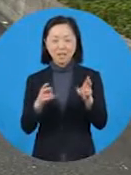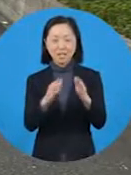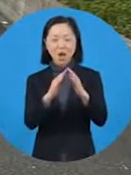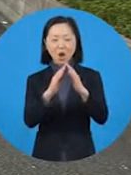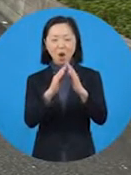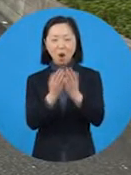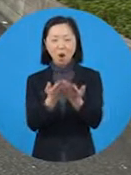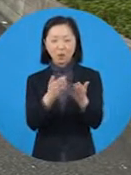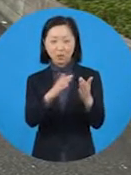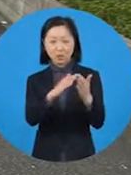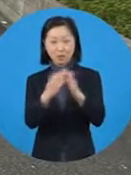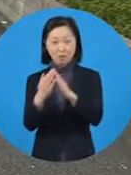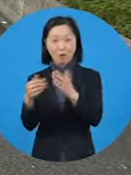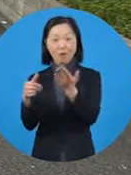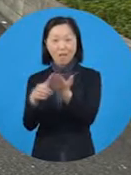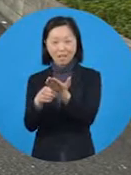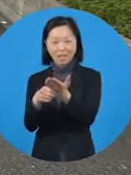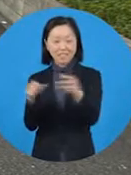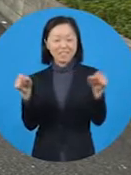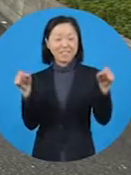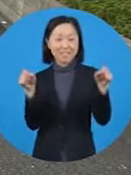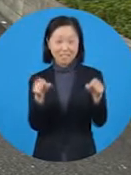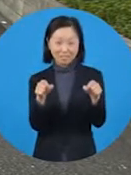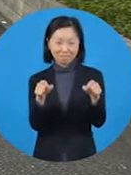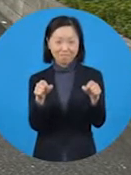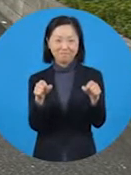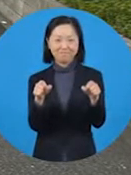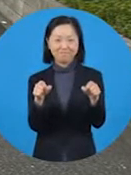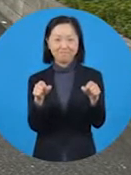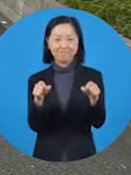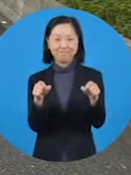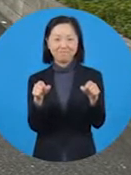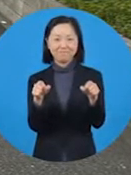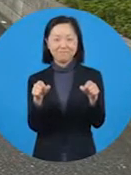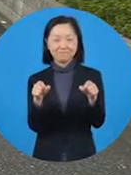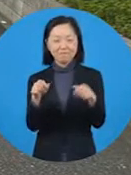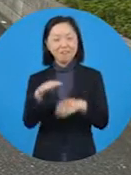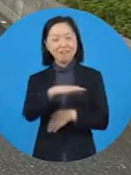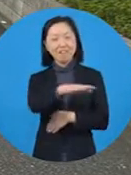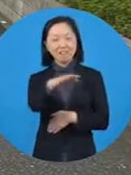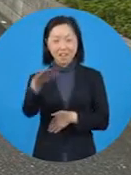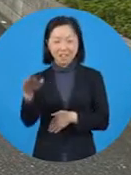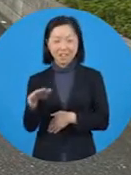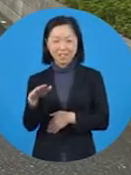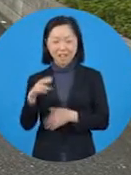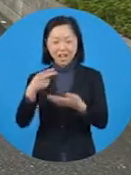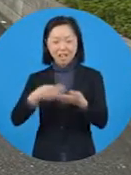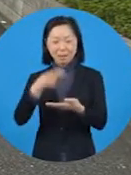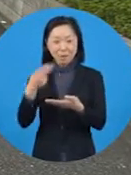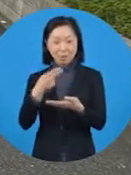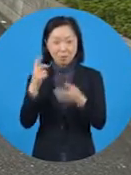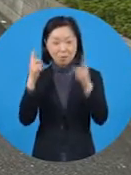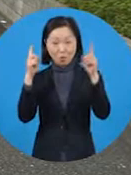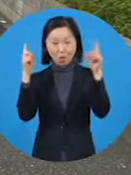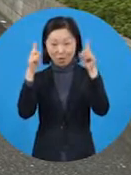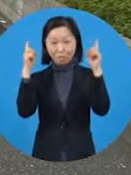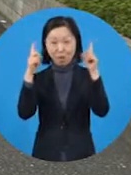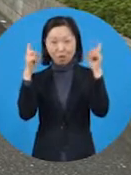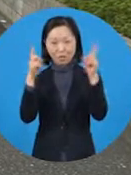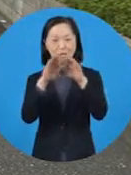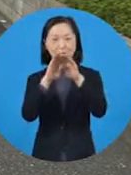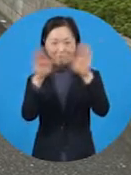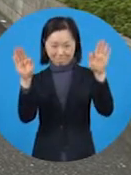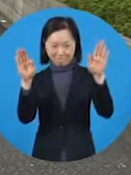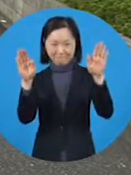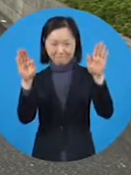板橋本町駅近くにある東洋大学の前にやってきました。この辺りで食べ物に関するイベントが